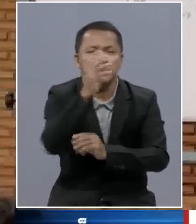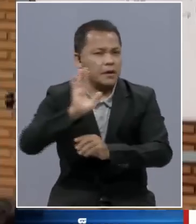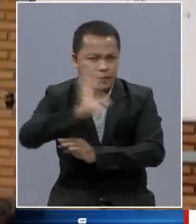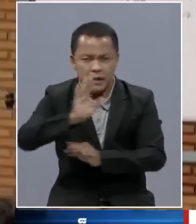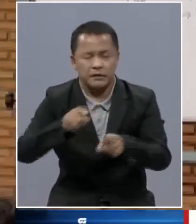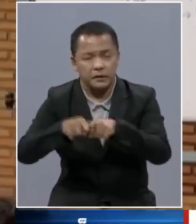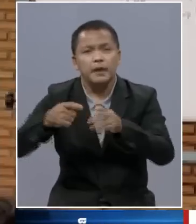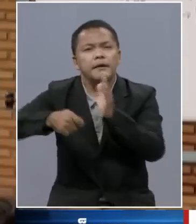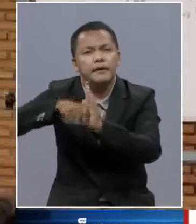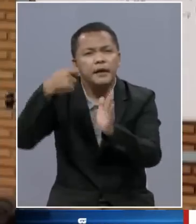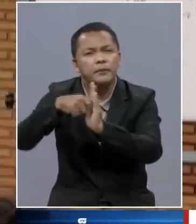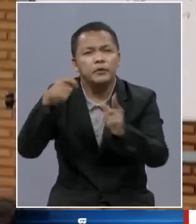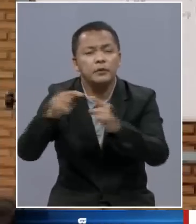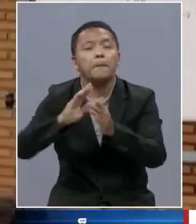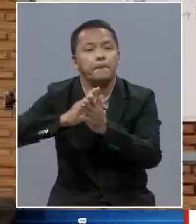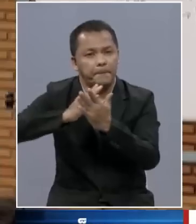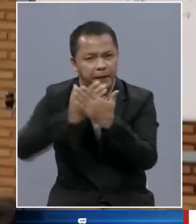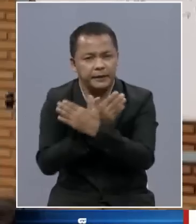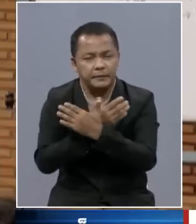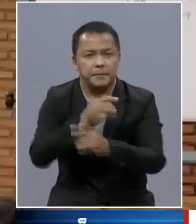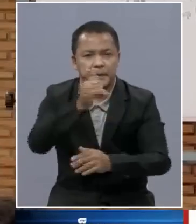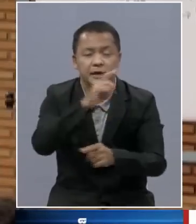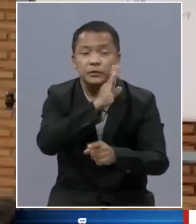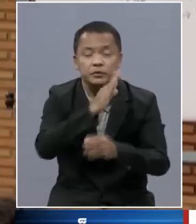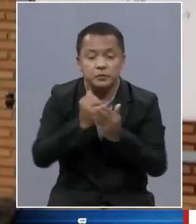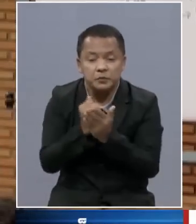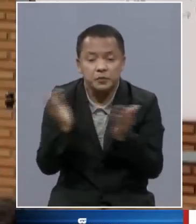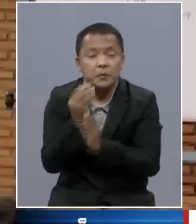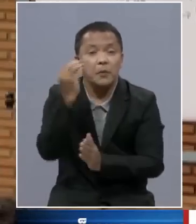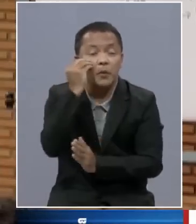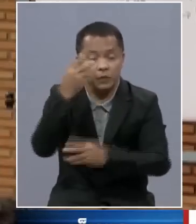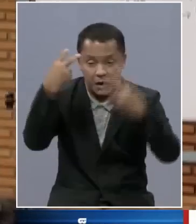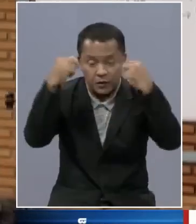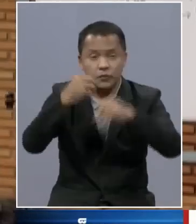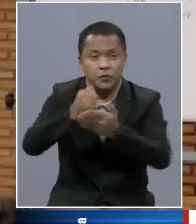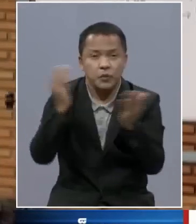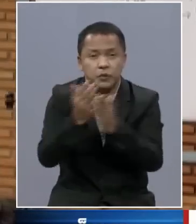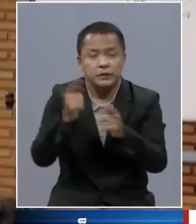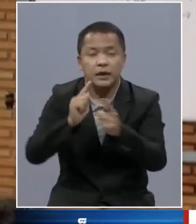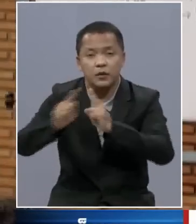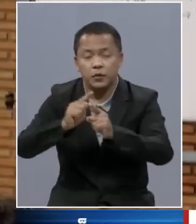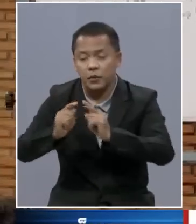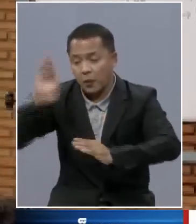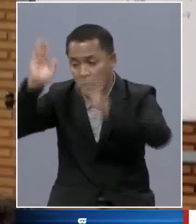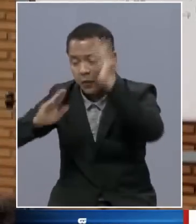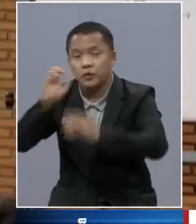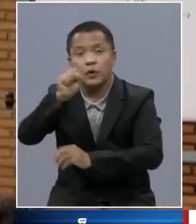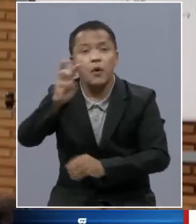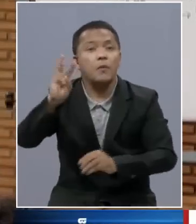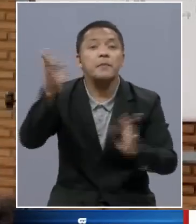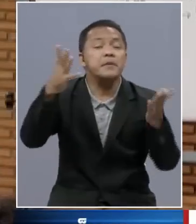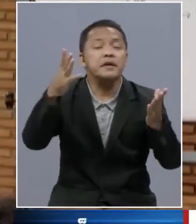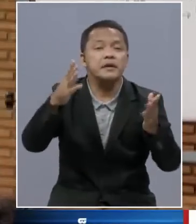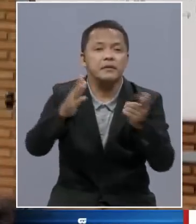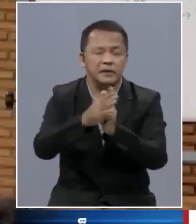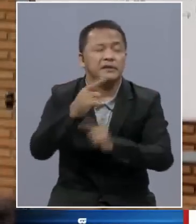ซึ่งเงื่อนไขเนี่ยมันก็อาจจะเปลี่ยนได้ถ้าหากว่ามีการดันคุณพิธาให้เป็นนายกแต่ไม่ผ่านการโหวตของสว.คุณสิ